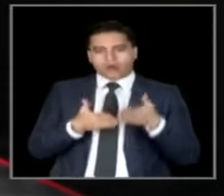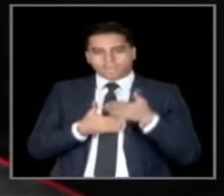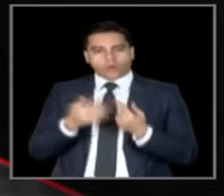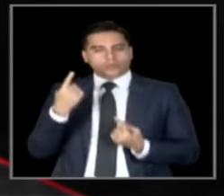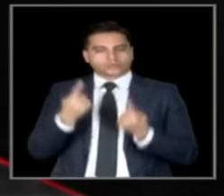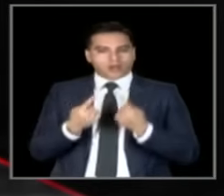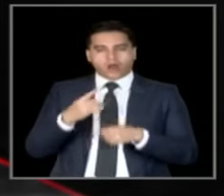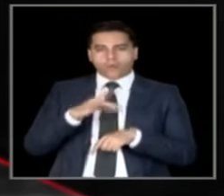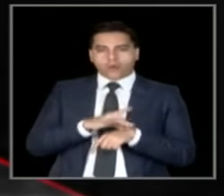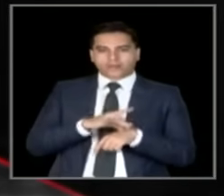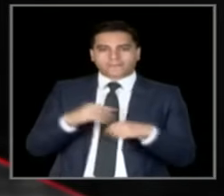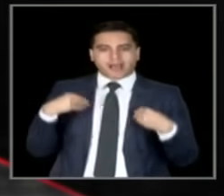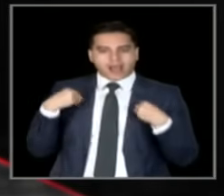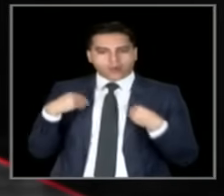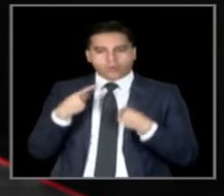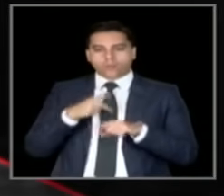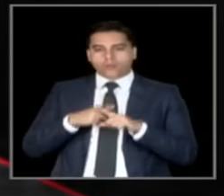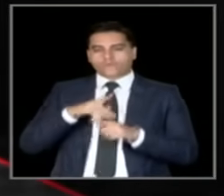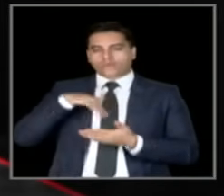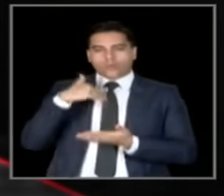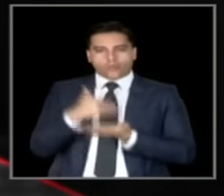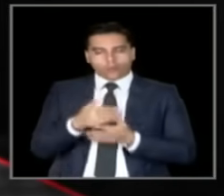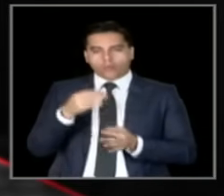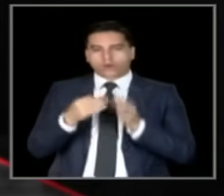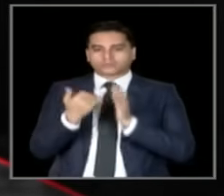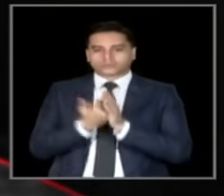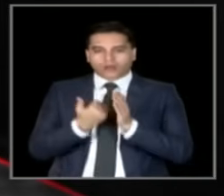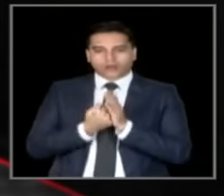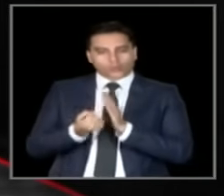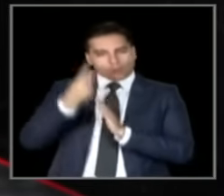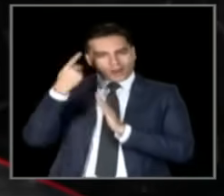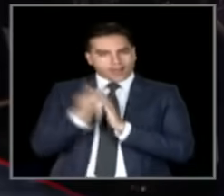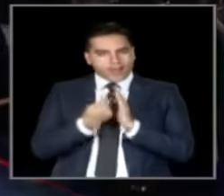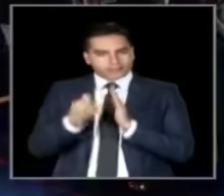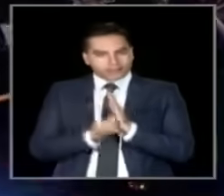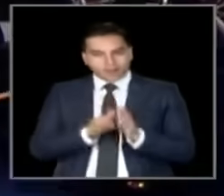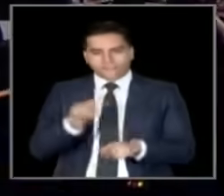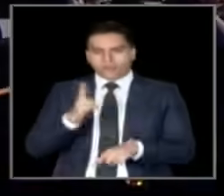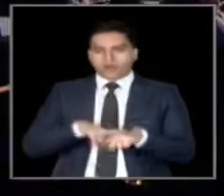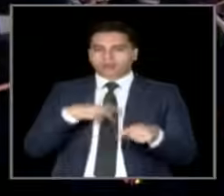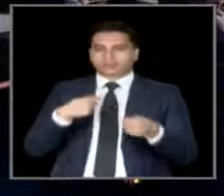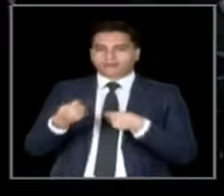والزراعة والطب البيطري والحقوق والاقتصاد والأداب والتجارة.